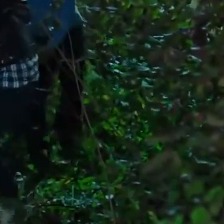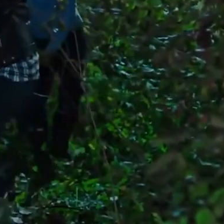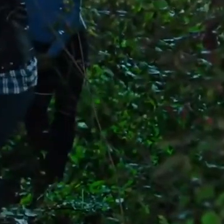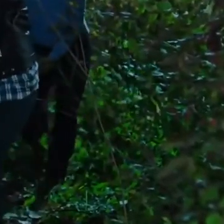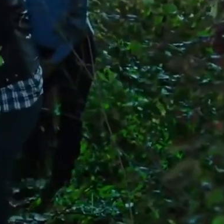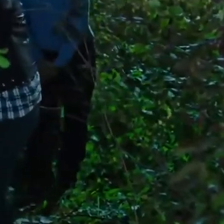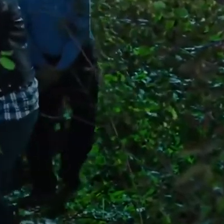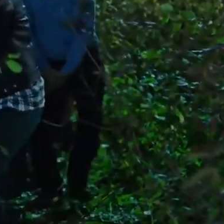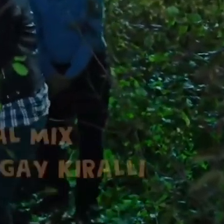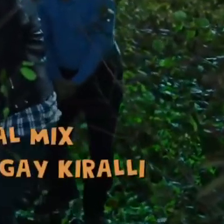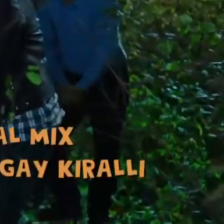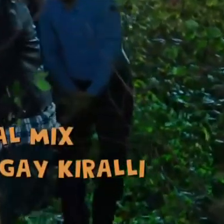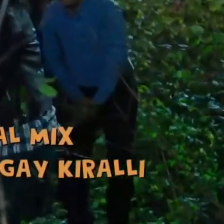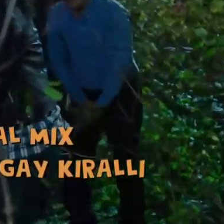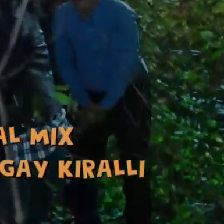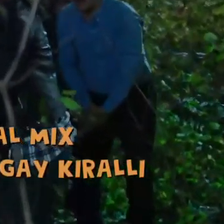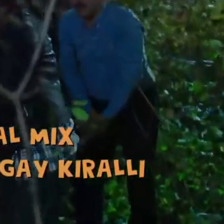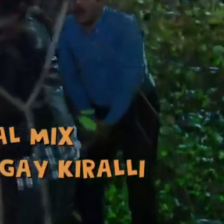Orman.